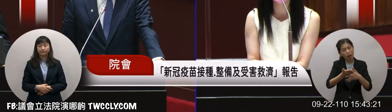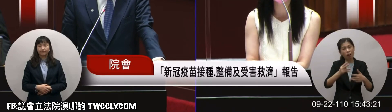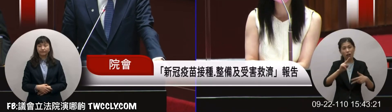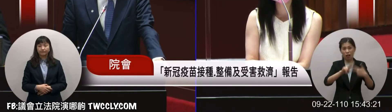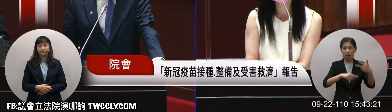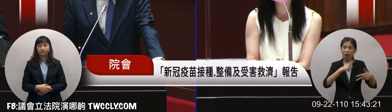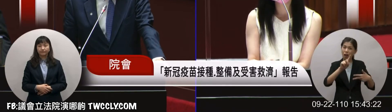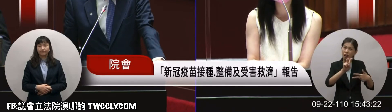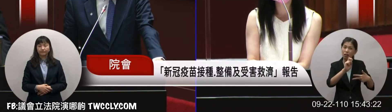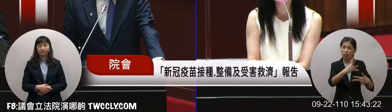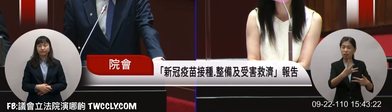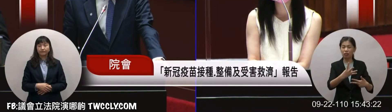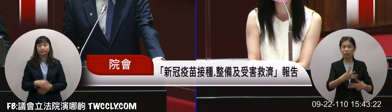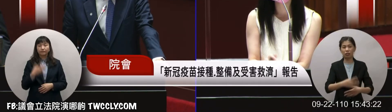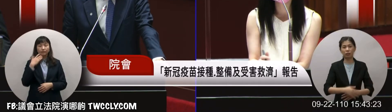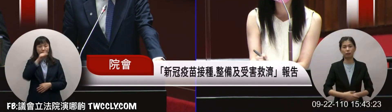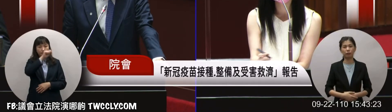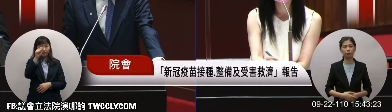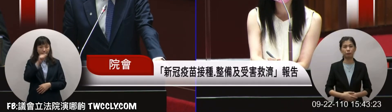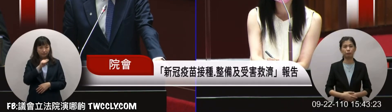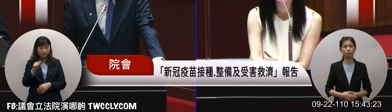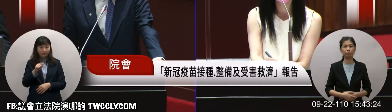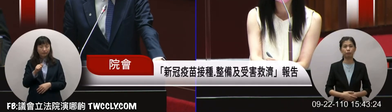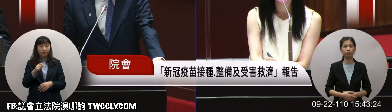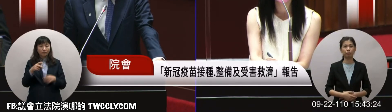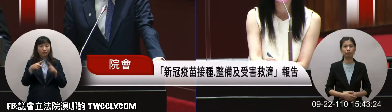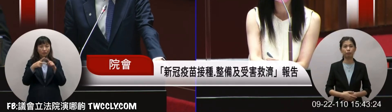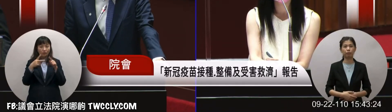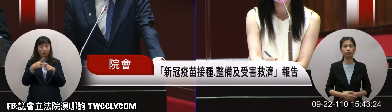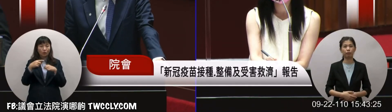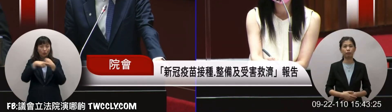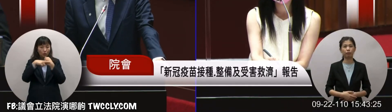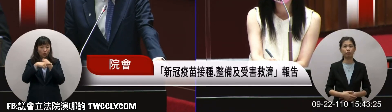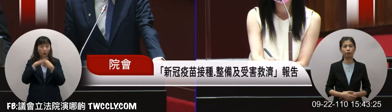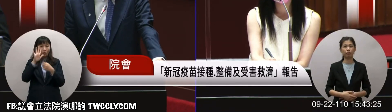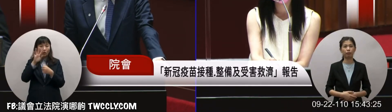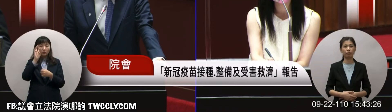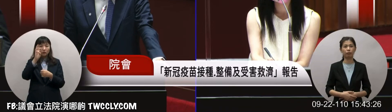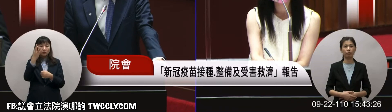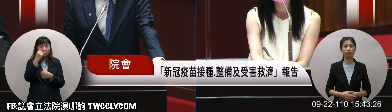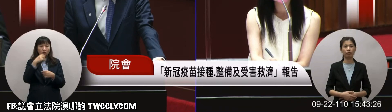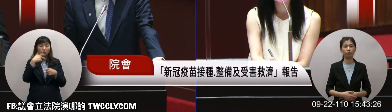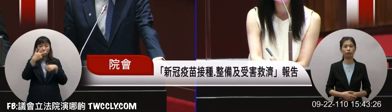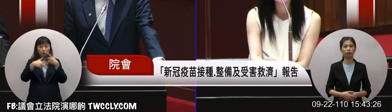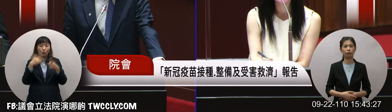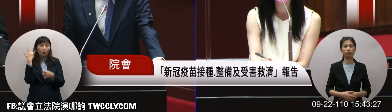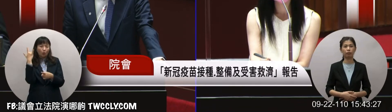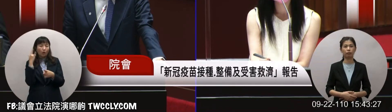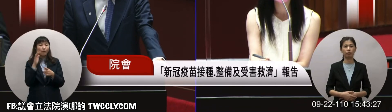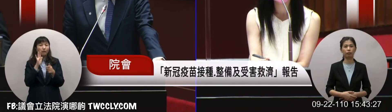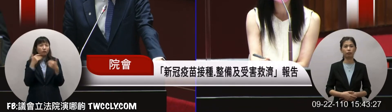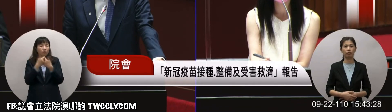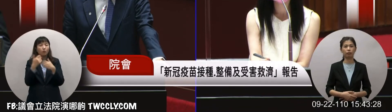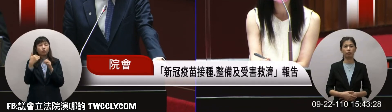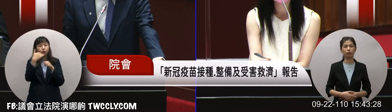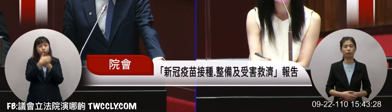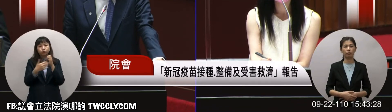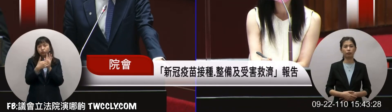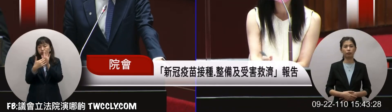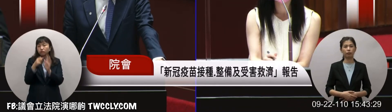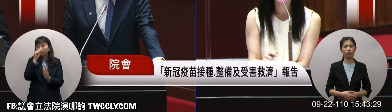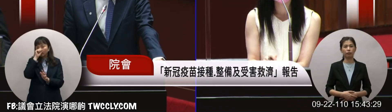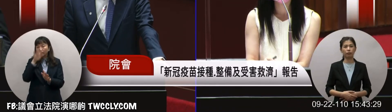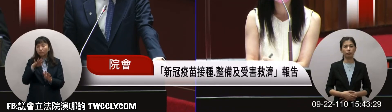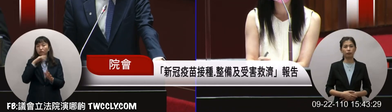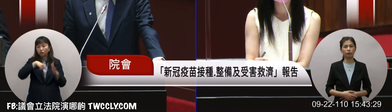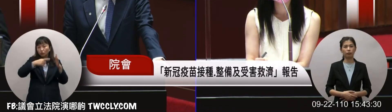吗？ 那对于 A 剂来讲，哈，大家有报告也有30几周，反而效果更好的。那院长主要是站